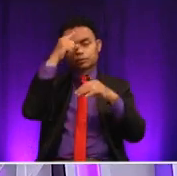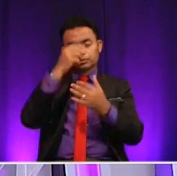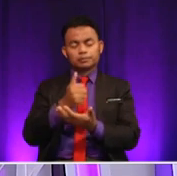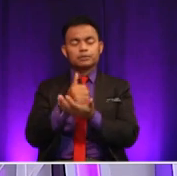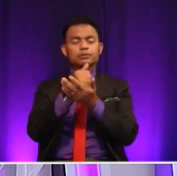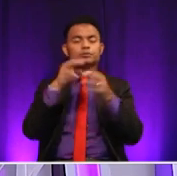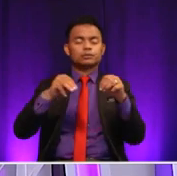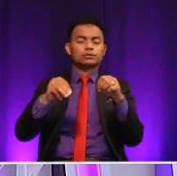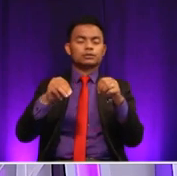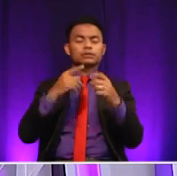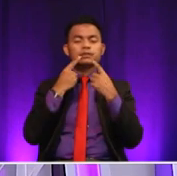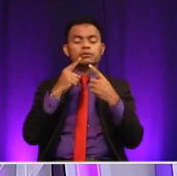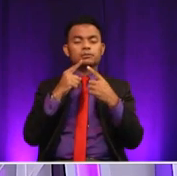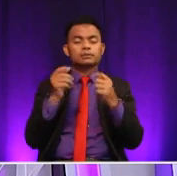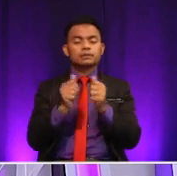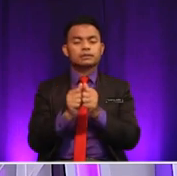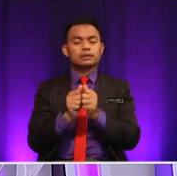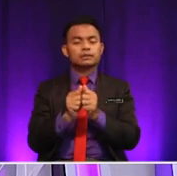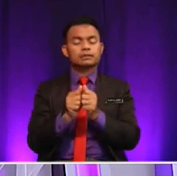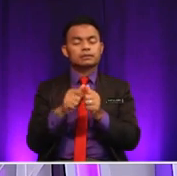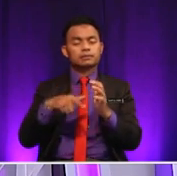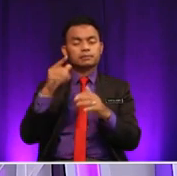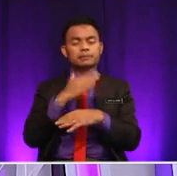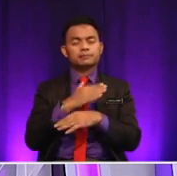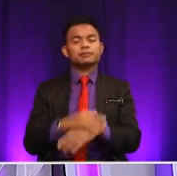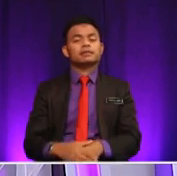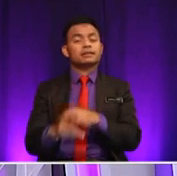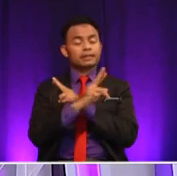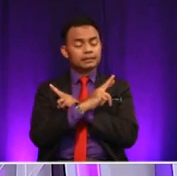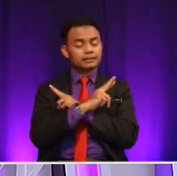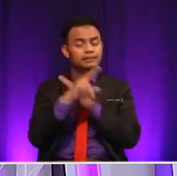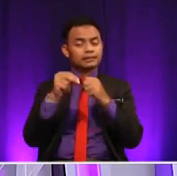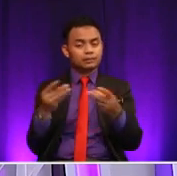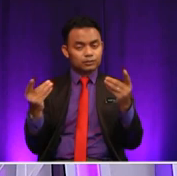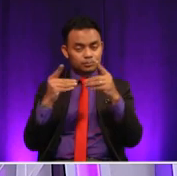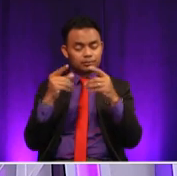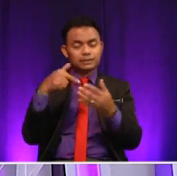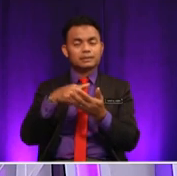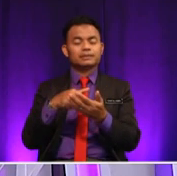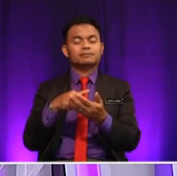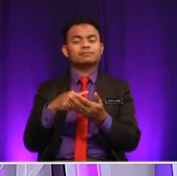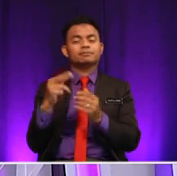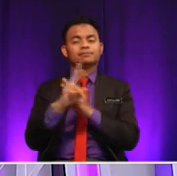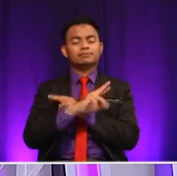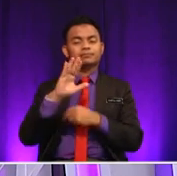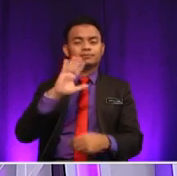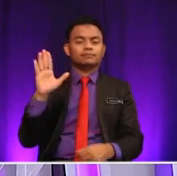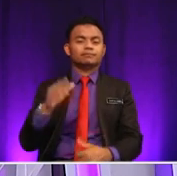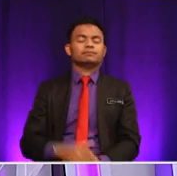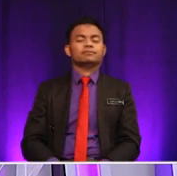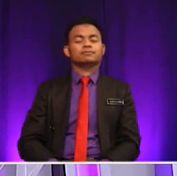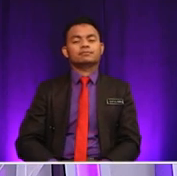objektif sama-sama kita bertindak seketika Jangan kemana-mana kembali selepas ini di sukses SPM Aduh 202